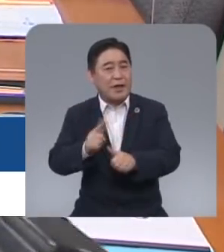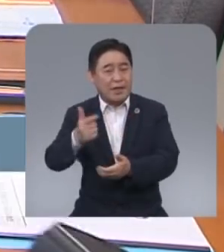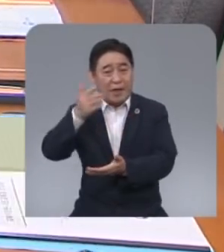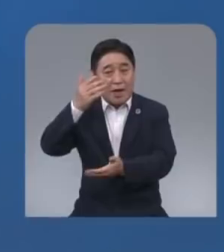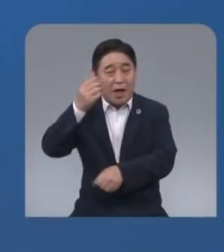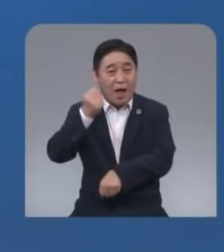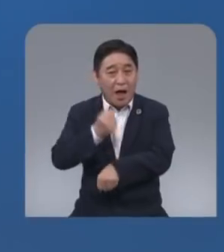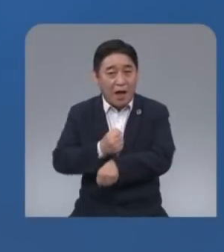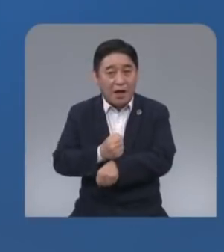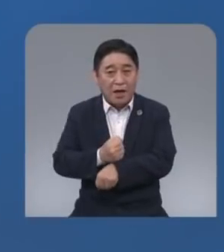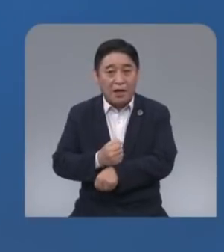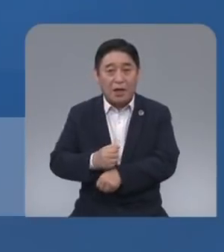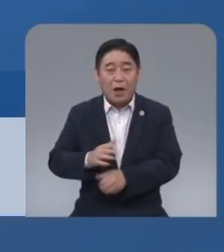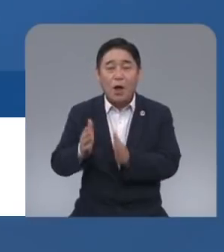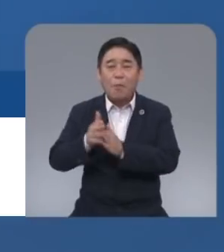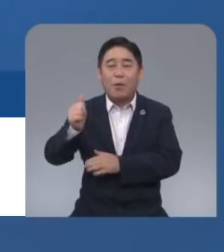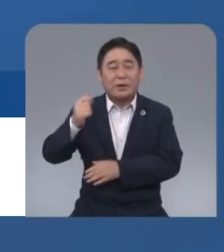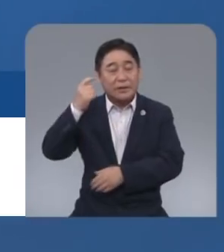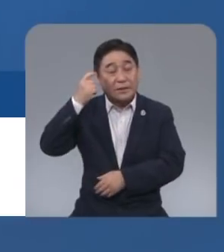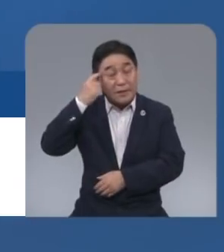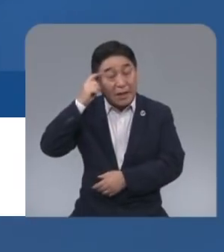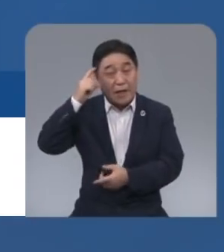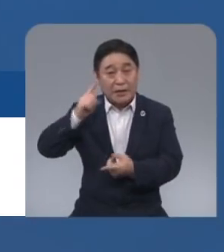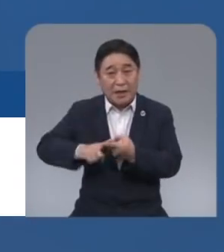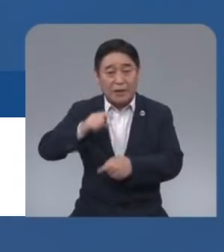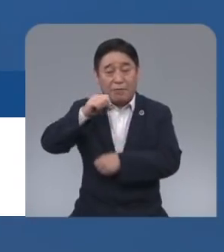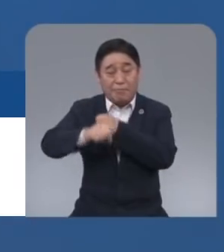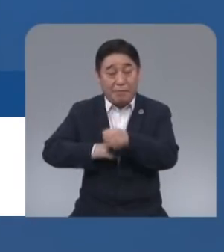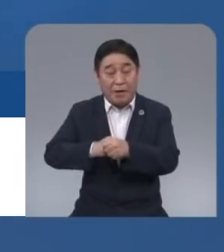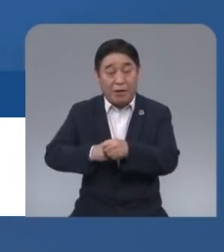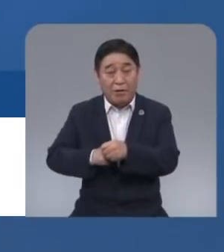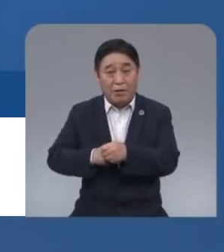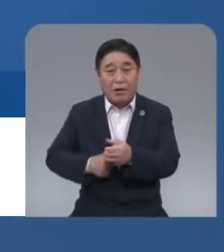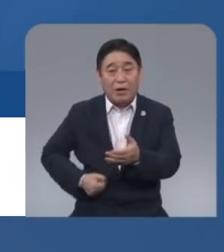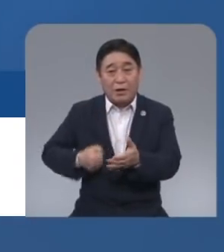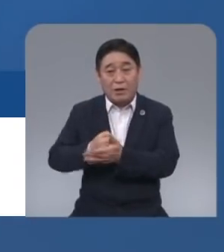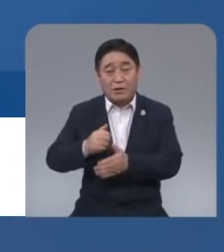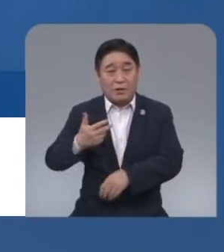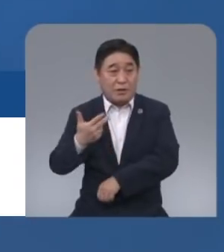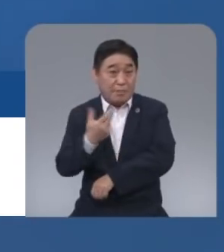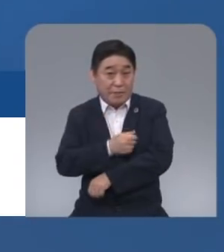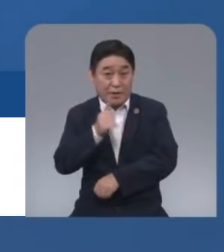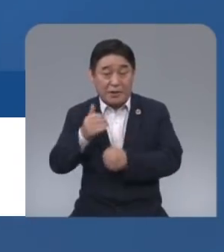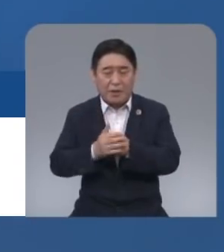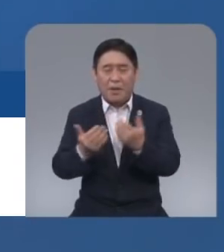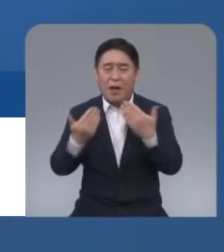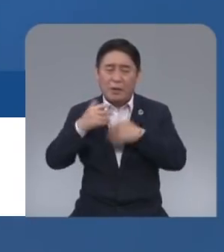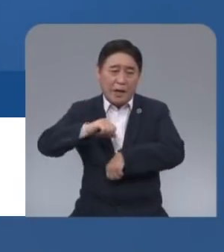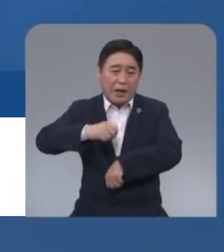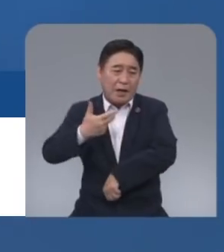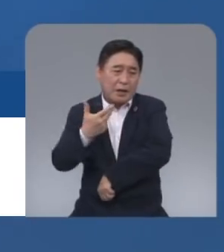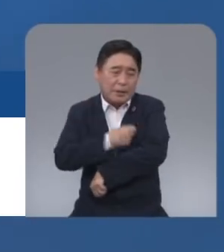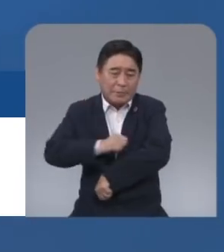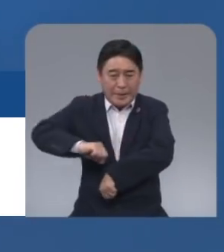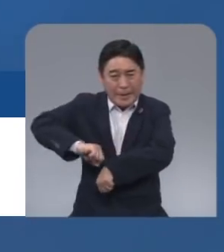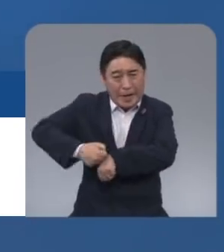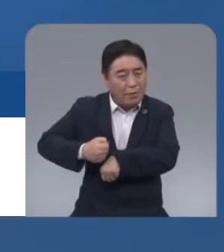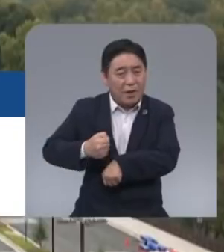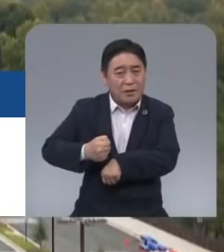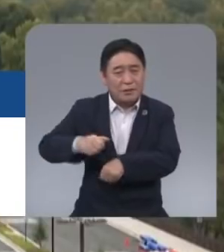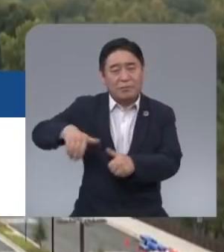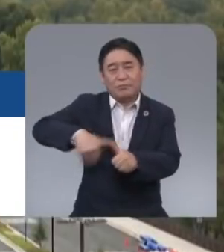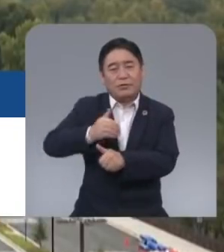당부했습니다. 본인 의사에 따라서 시행되는 것이므로 학교에서 접종을 강요하는 분위기가